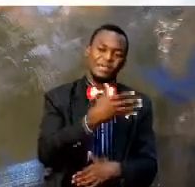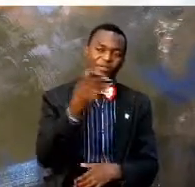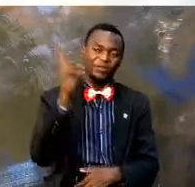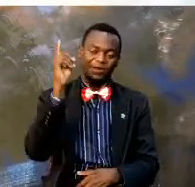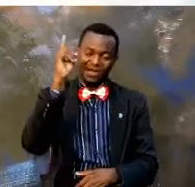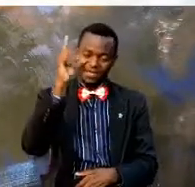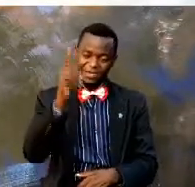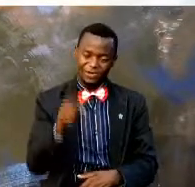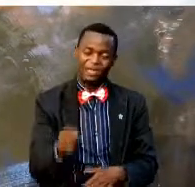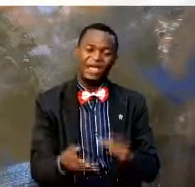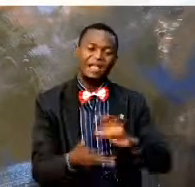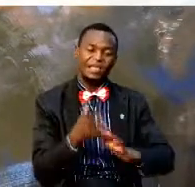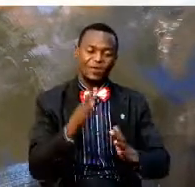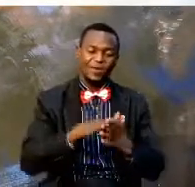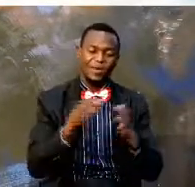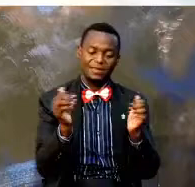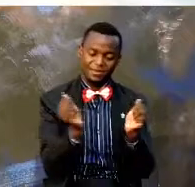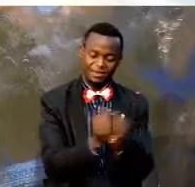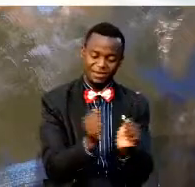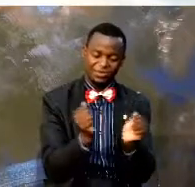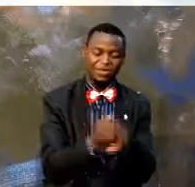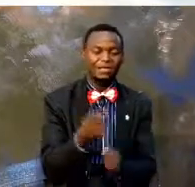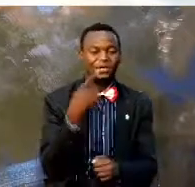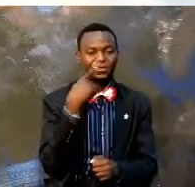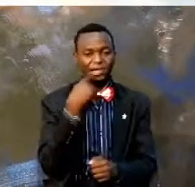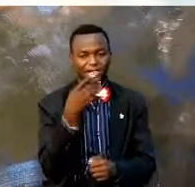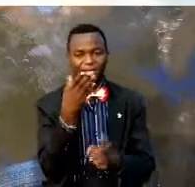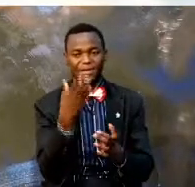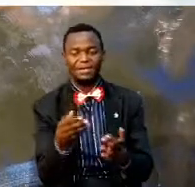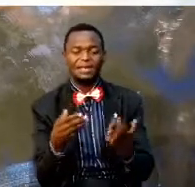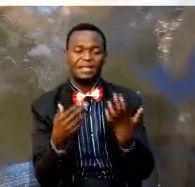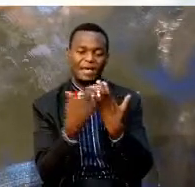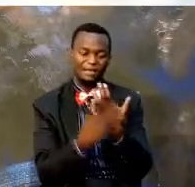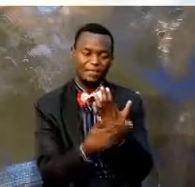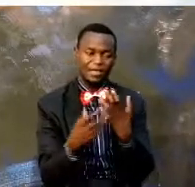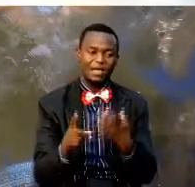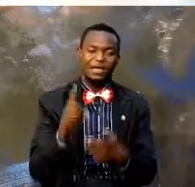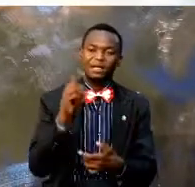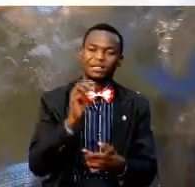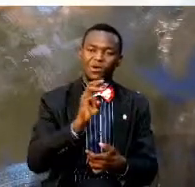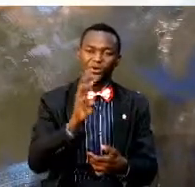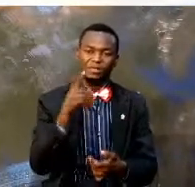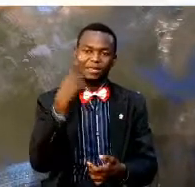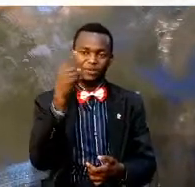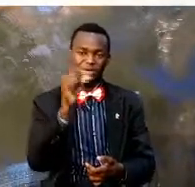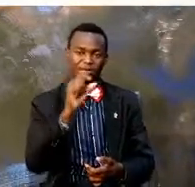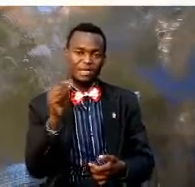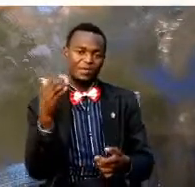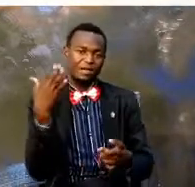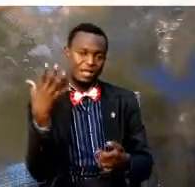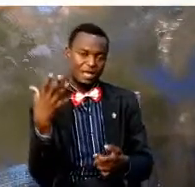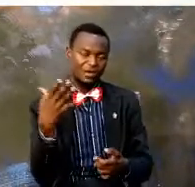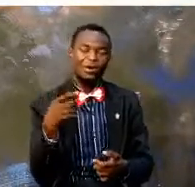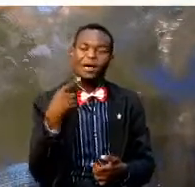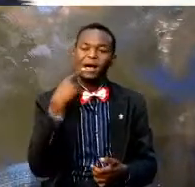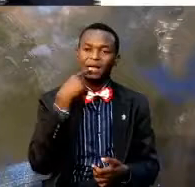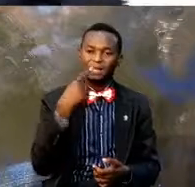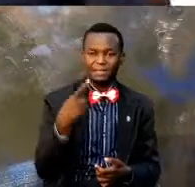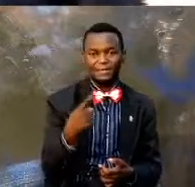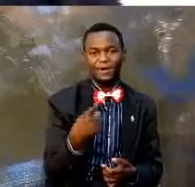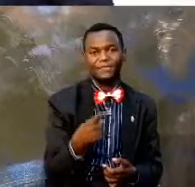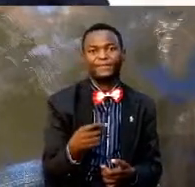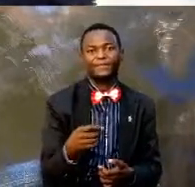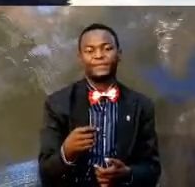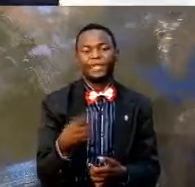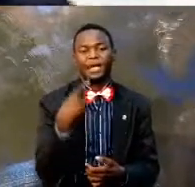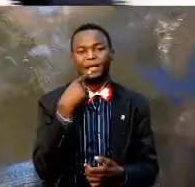yeye ndiye ameumba kila kitu. Na tunasoma habari hizo ndani ya Biblia, hata Wakolosai 1 mstari wa 5 hadi mstari wa 15 hadi